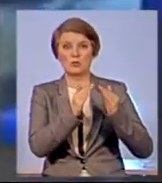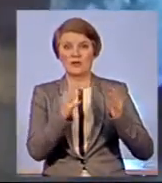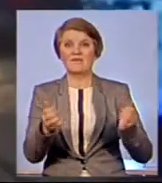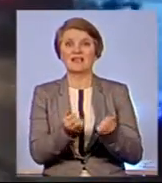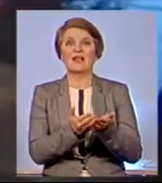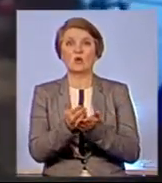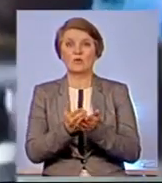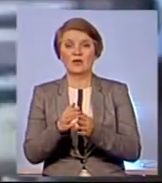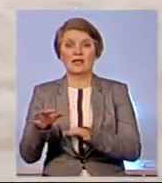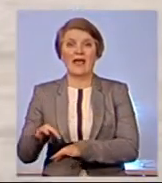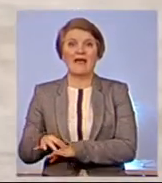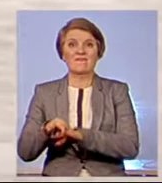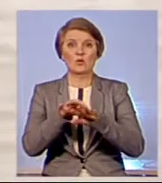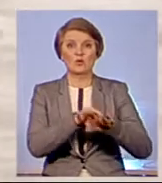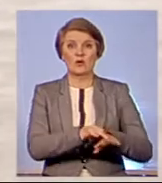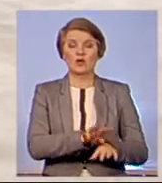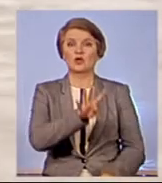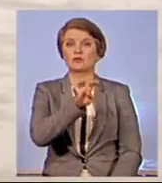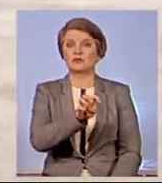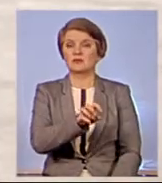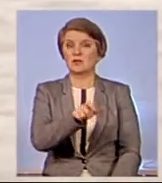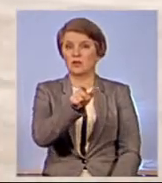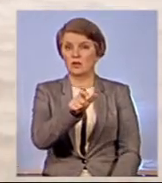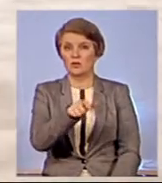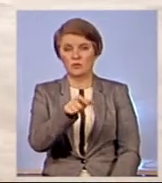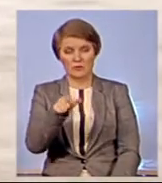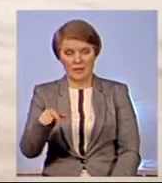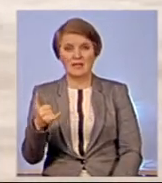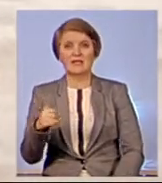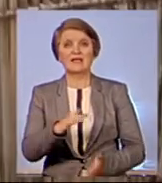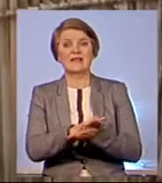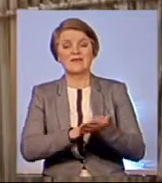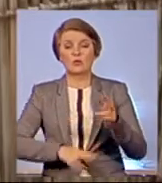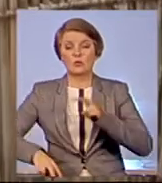Хреста евакуювали 4 десятки людей. Нині тривають пошукові роботи.